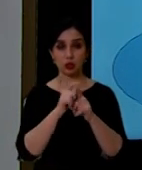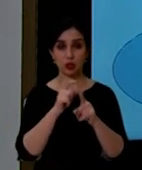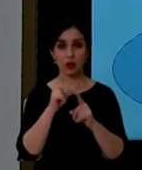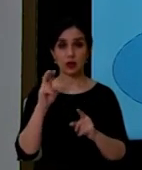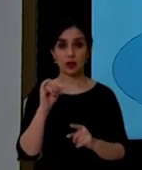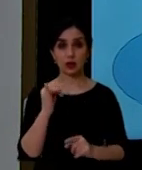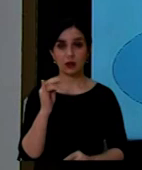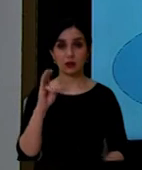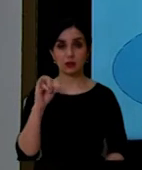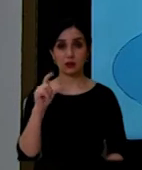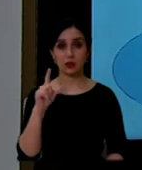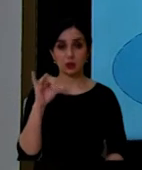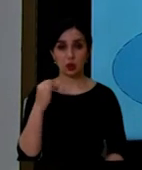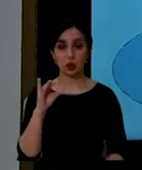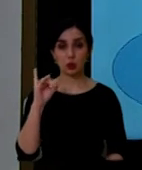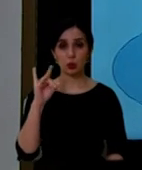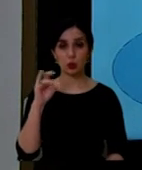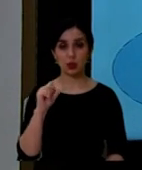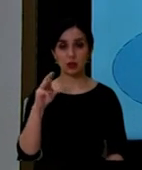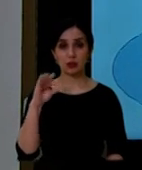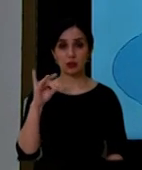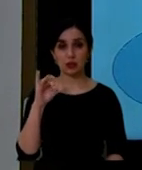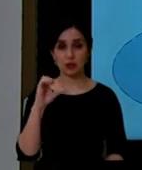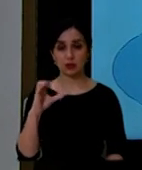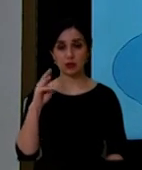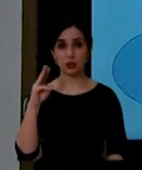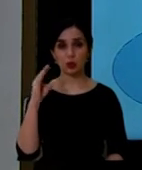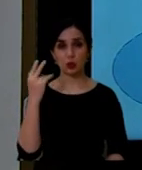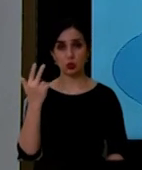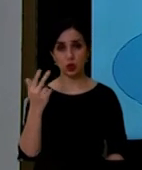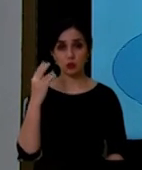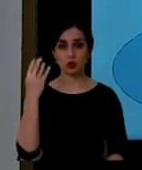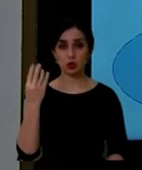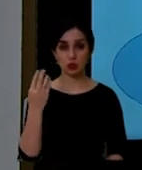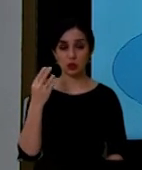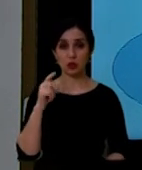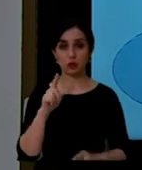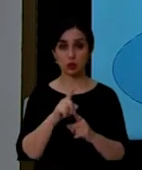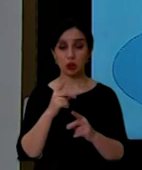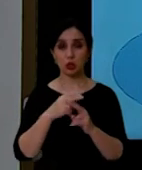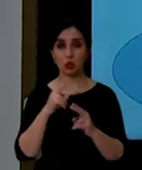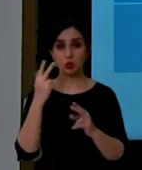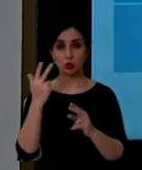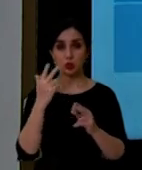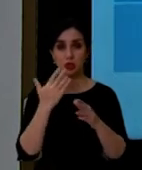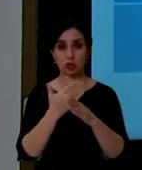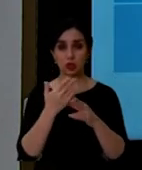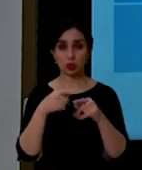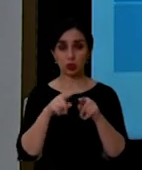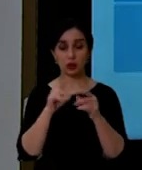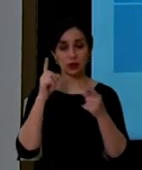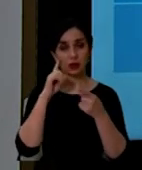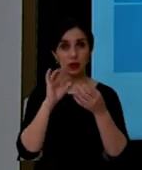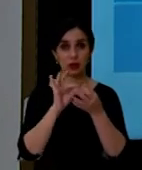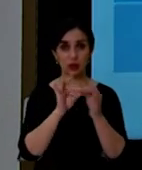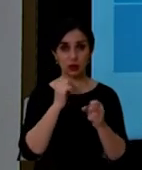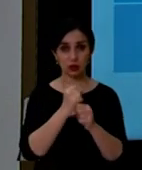təhlil